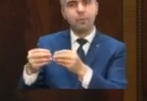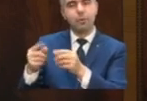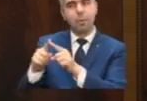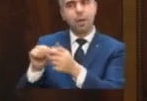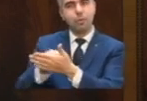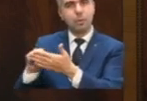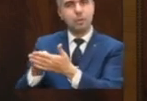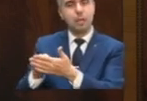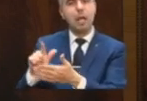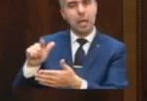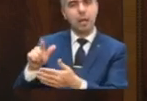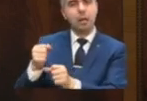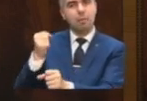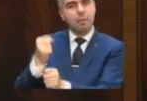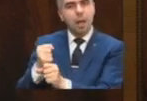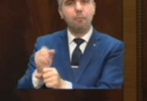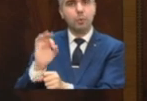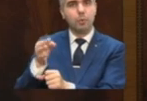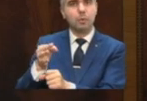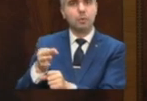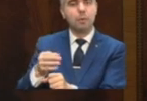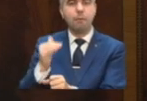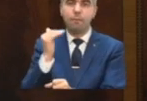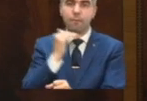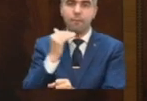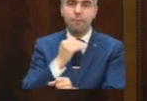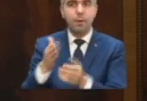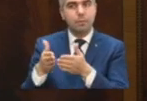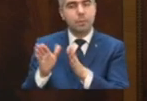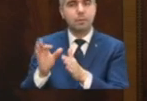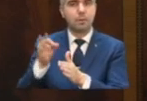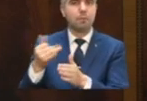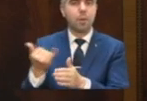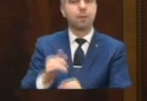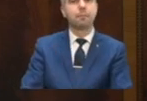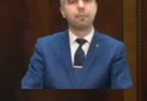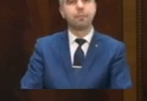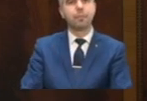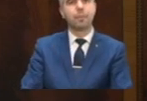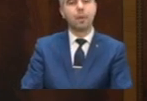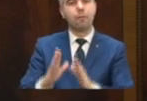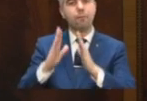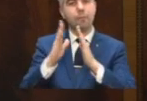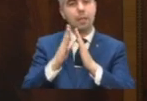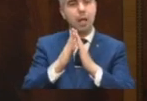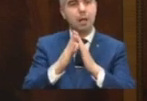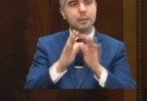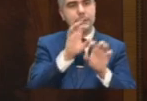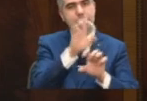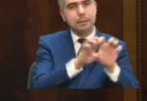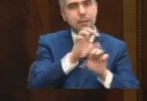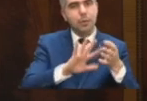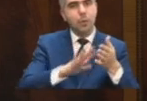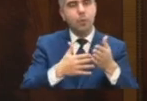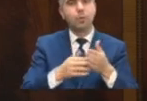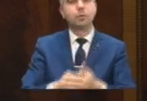هناك مجهود في هذا الجانب، لهذا نطالب بالإسراع بإخراجه إلى الوجود. آتي إلى مدن الصفيح أو دور الصفيح، وهي نتيجة لما